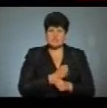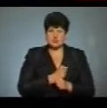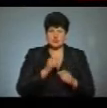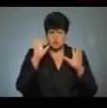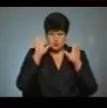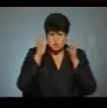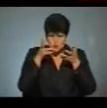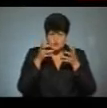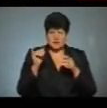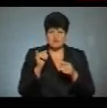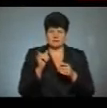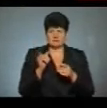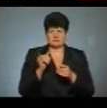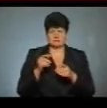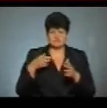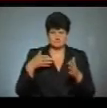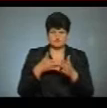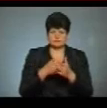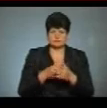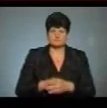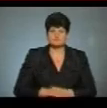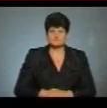пасажирка, яку він віз, не травмувалася.